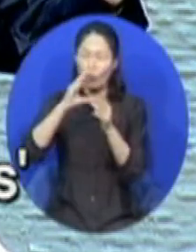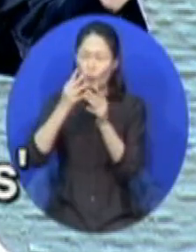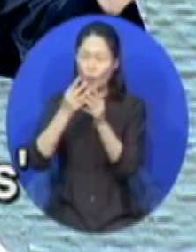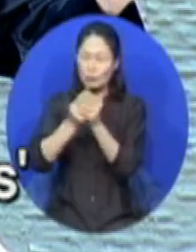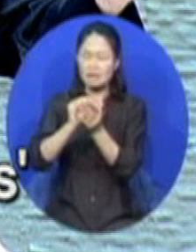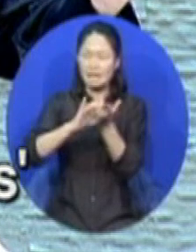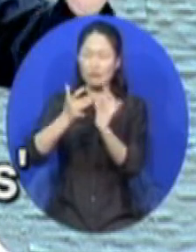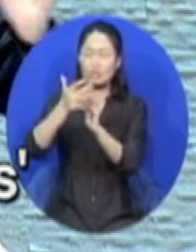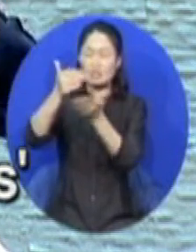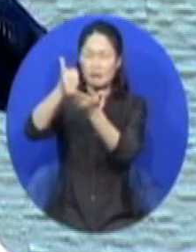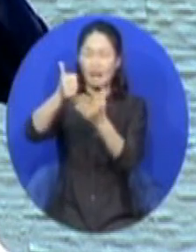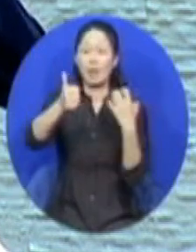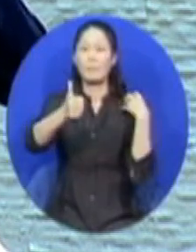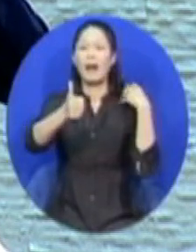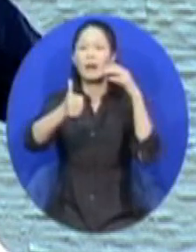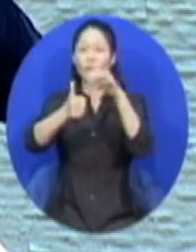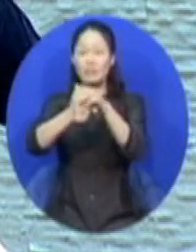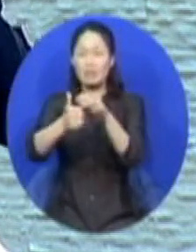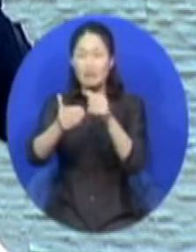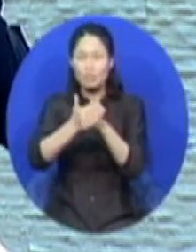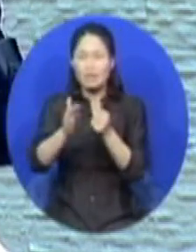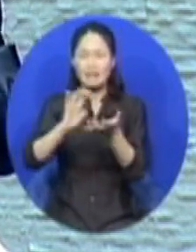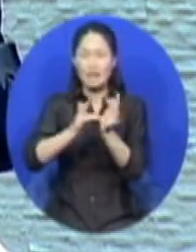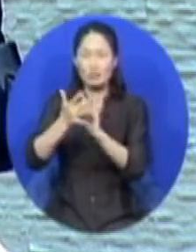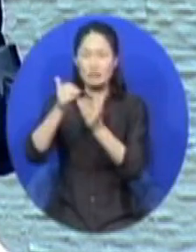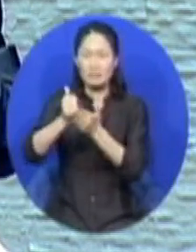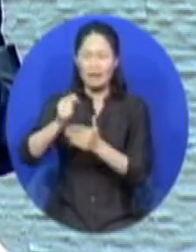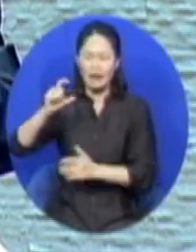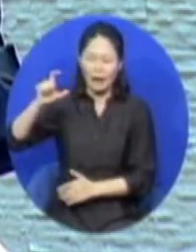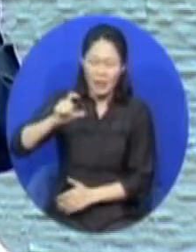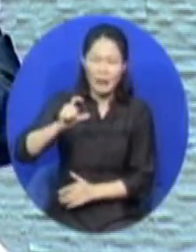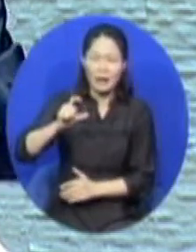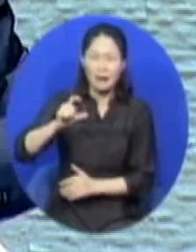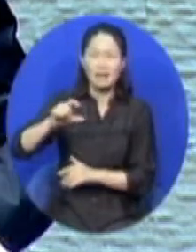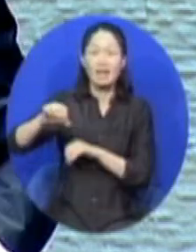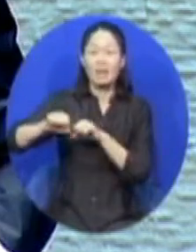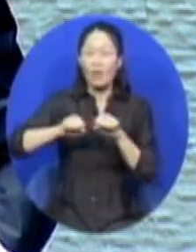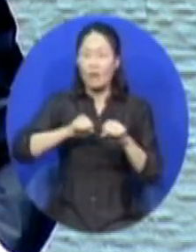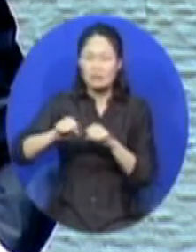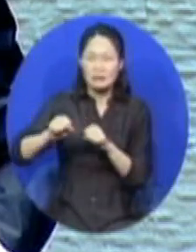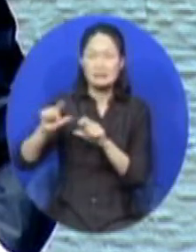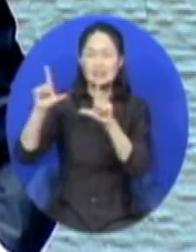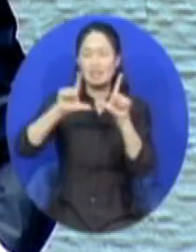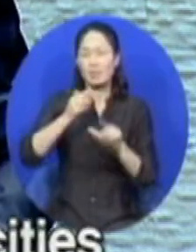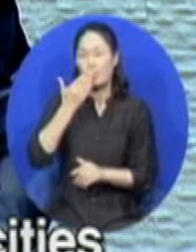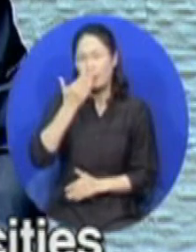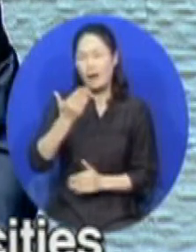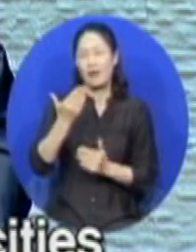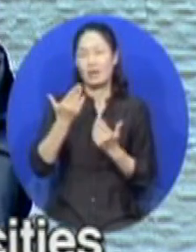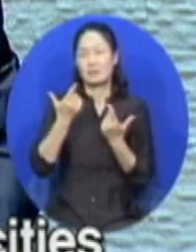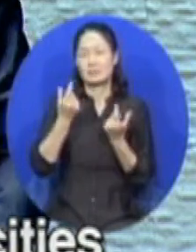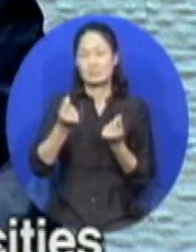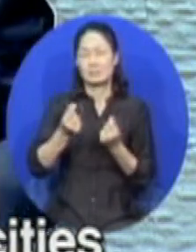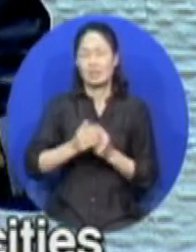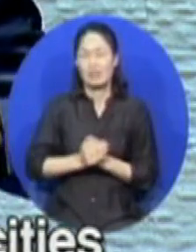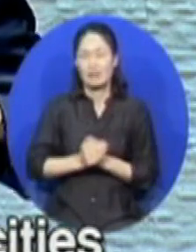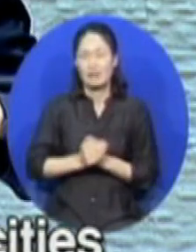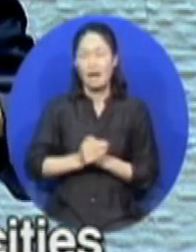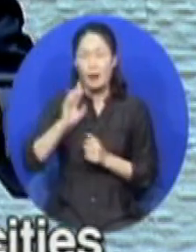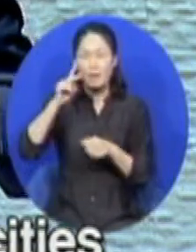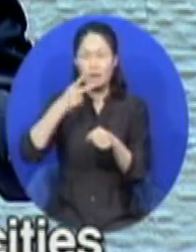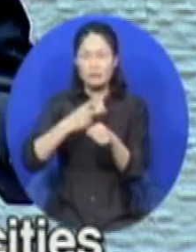바뀌었기 때문에 예수님이 그렇게 강하게 역사하는 삶을 살았던 것입니다 사도 바울이